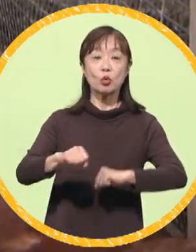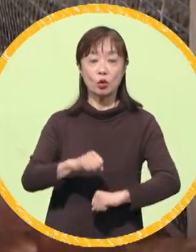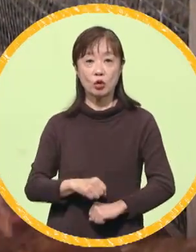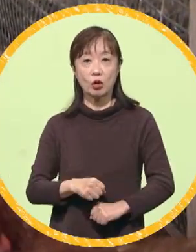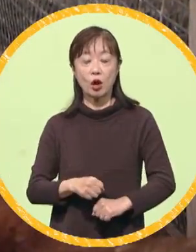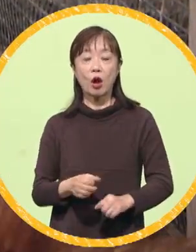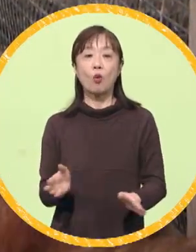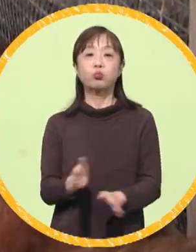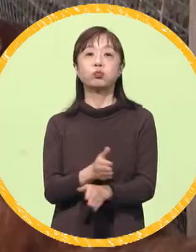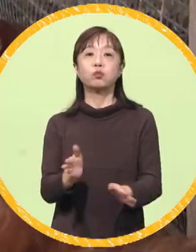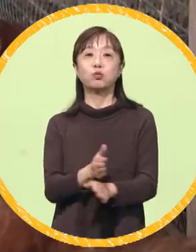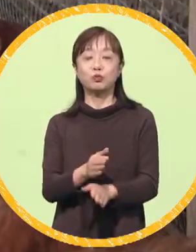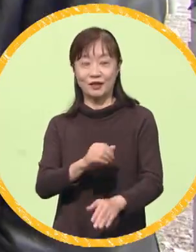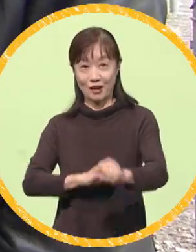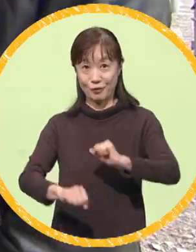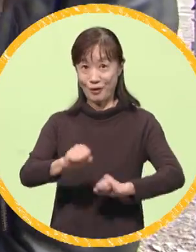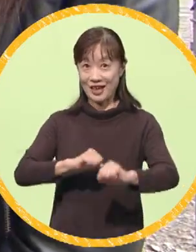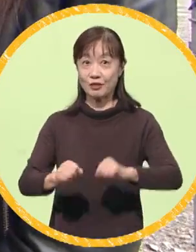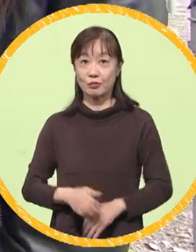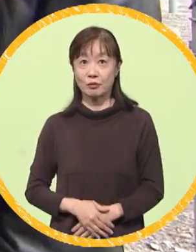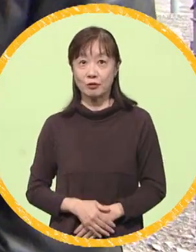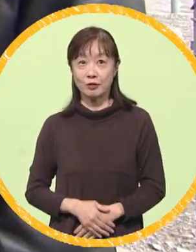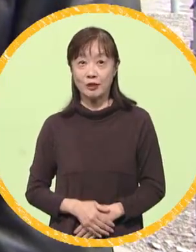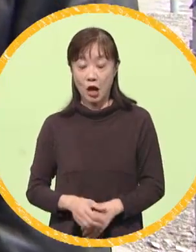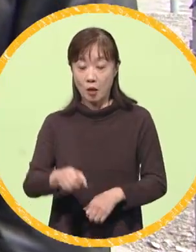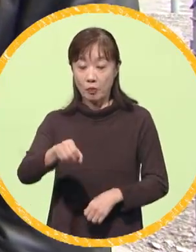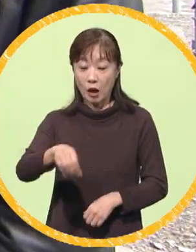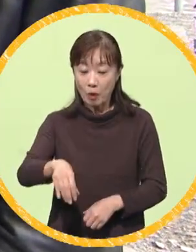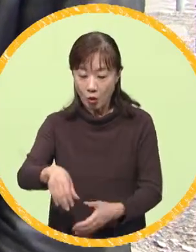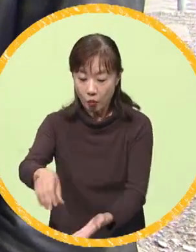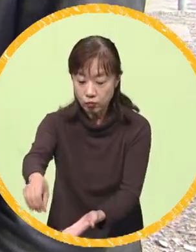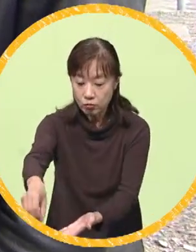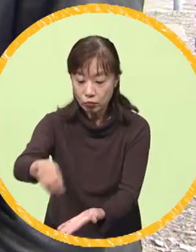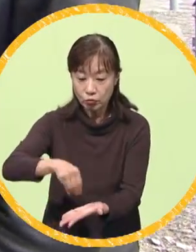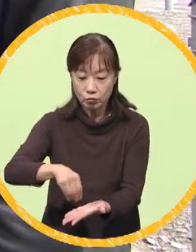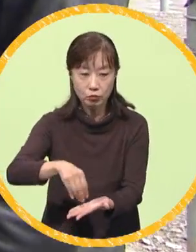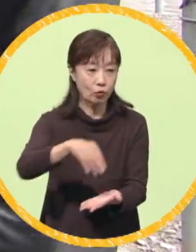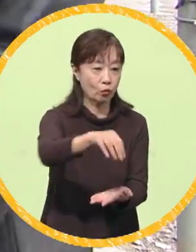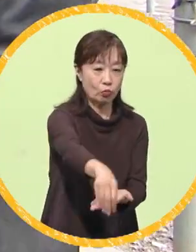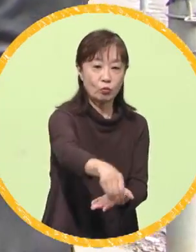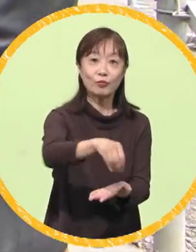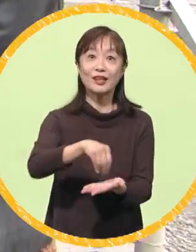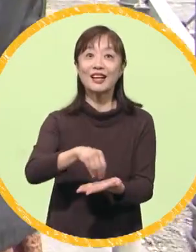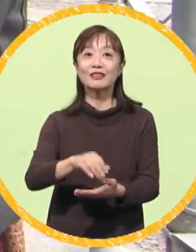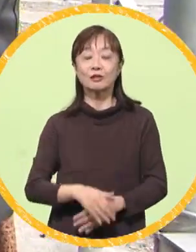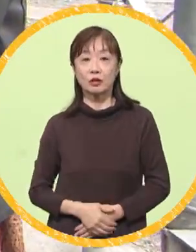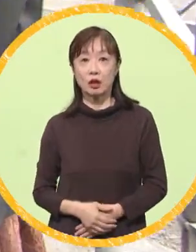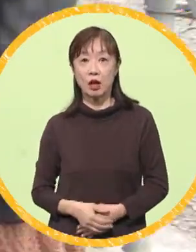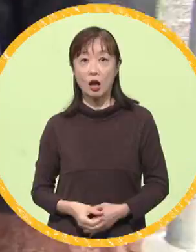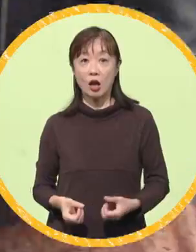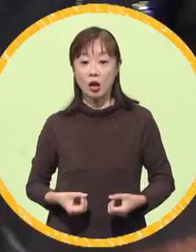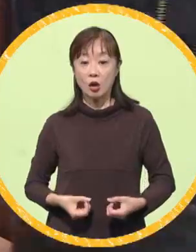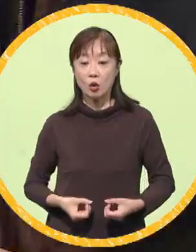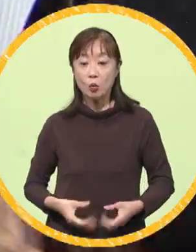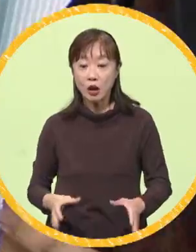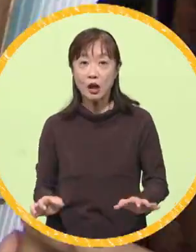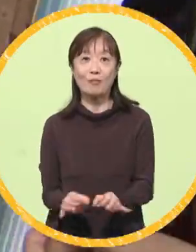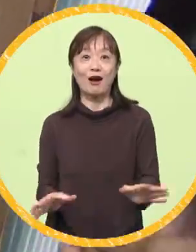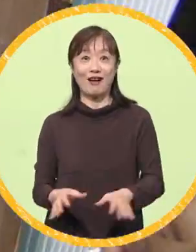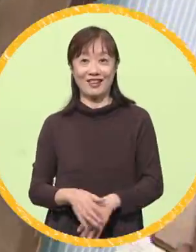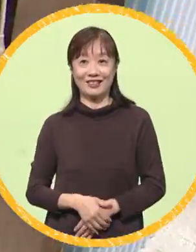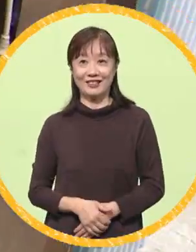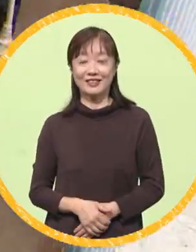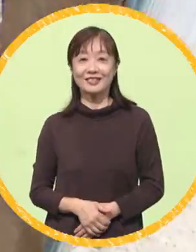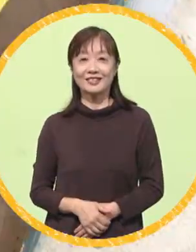び伸びと動いているような状態、手作業でこう、これが今取ってきたばかりなんですけど、 生まれたての卵たち